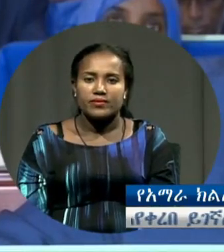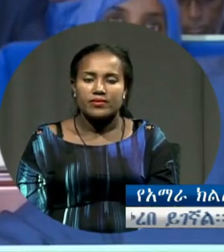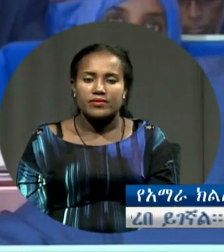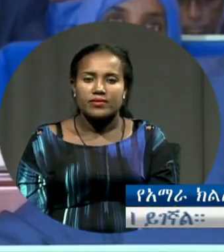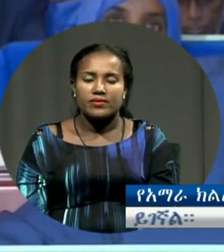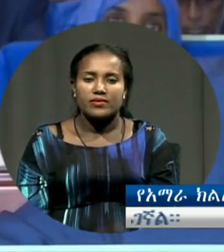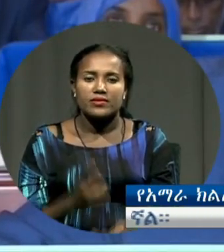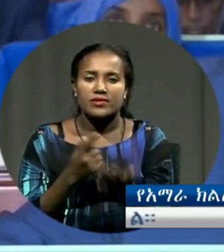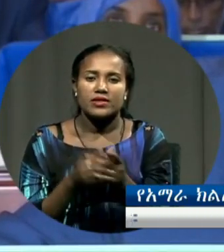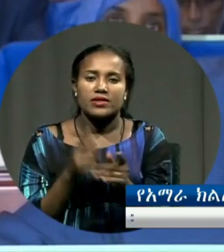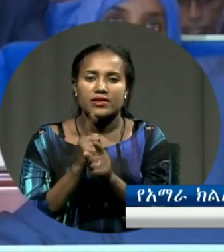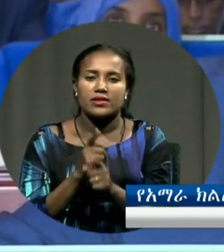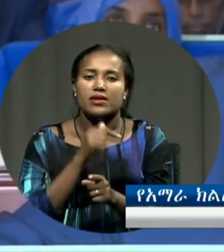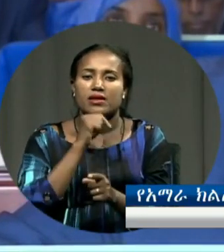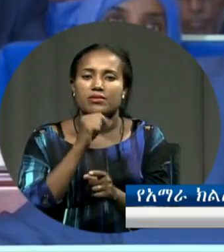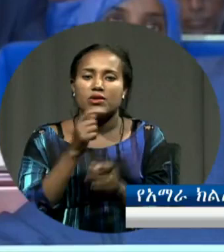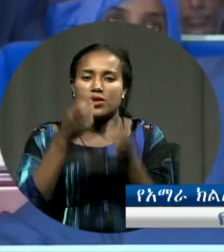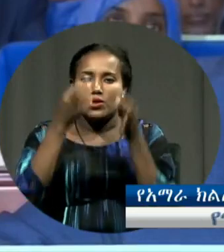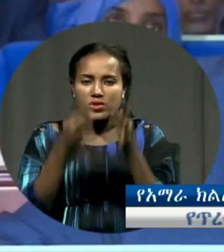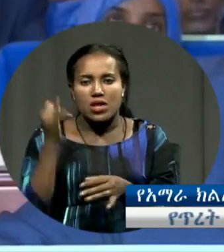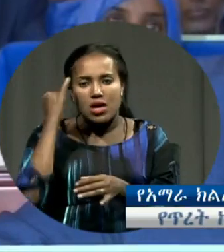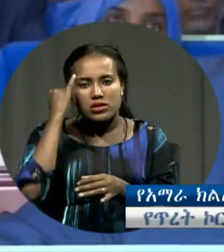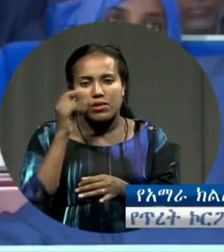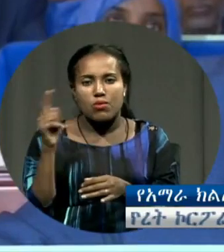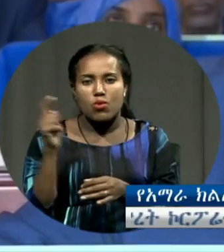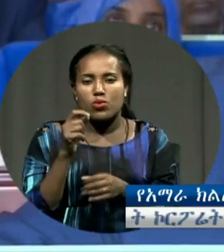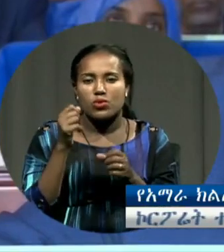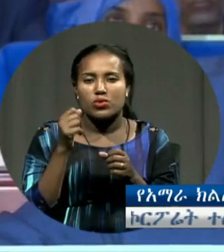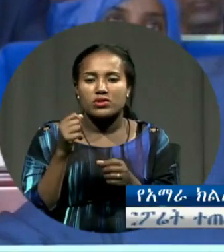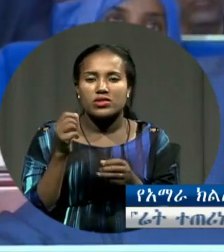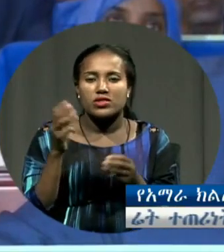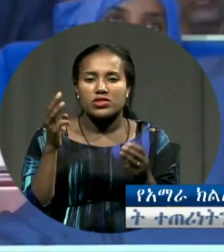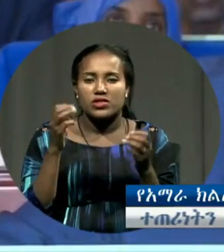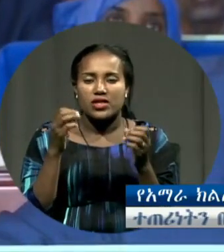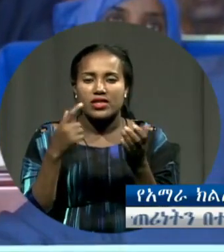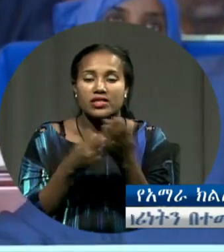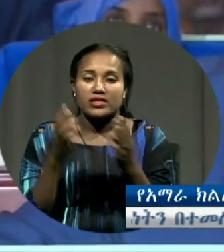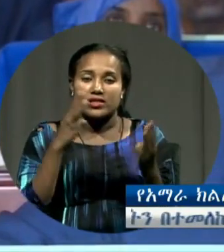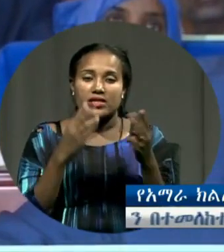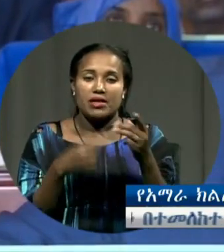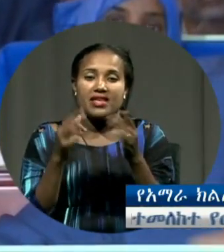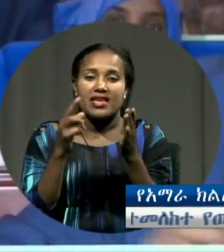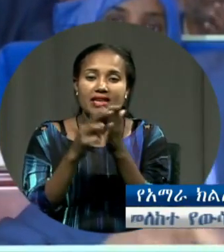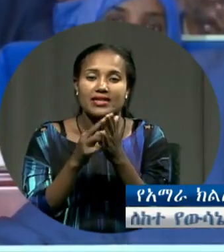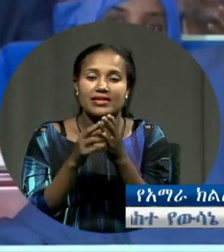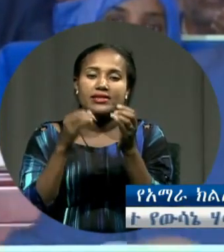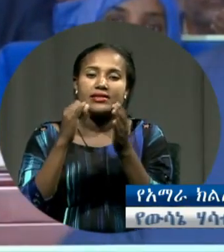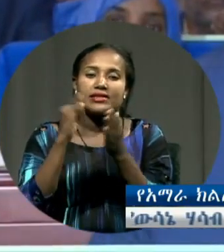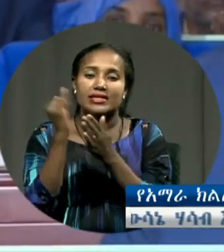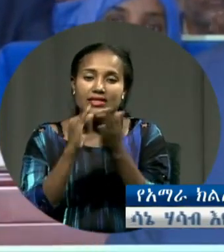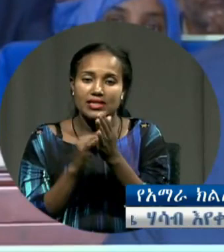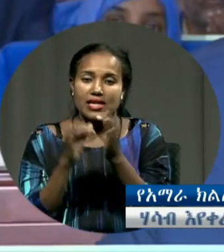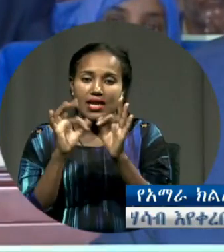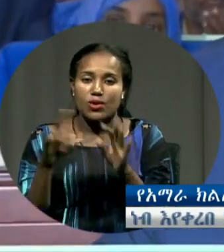ይሄ ልክ አይደለም። የውሳኔ ሐሳብ መሆኑ ሊሆን ይችላል ይሄን ችግር ያመጣው የህግ ቅርጽ ስለሌለው ሊሆን ይችላል።